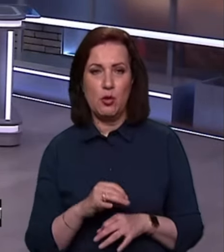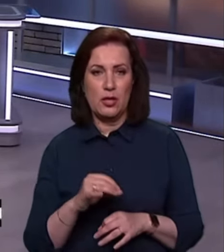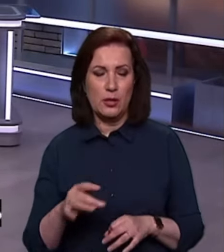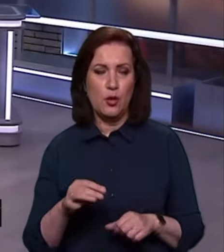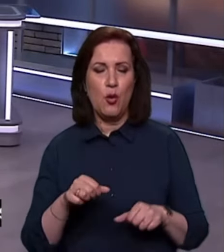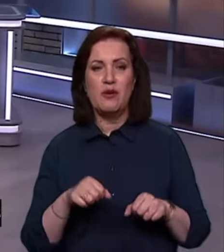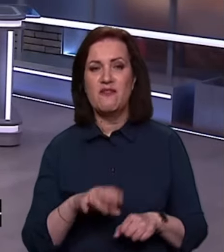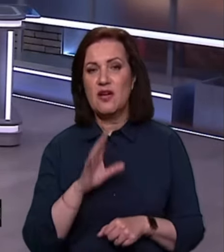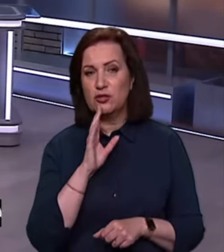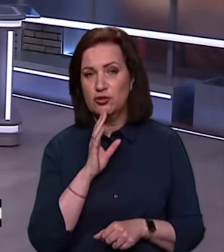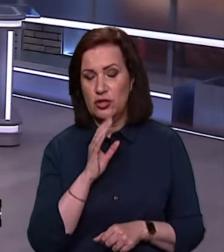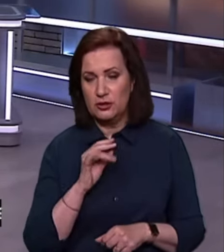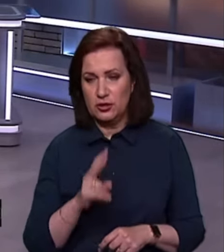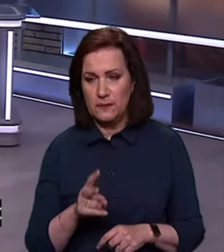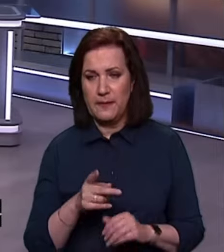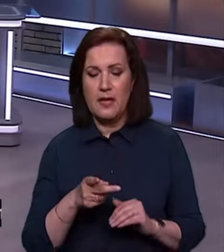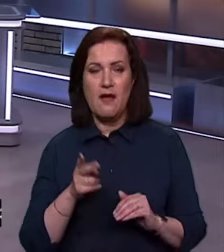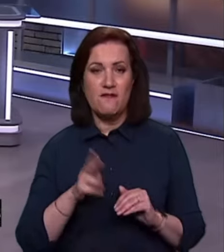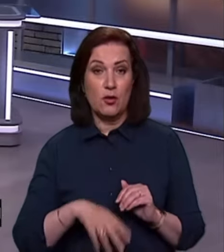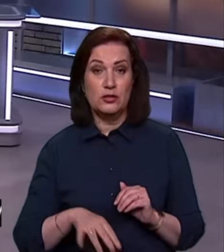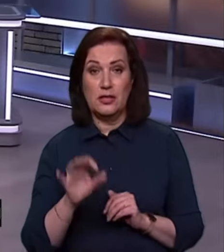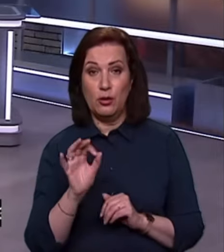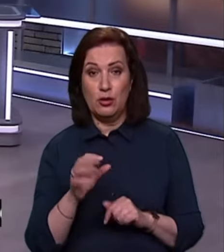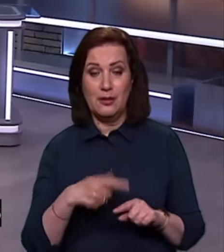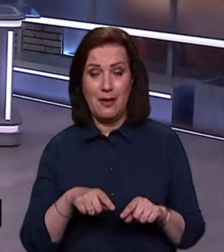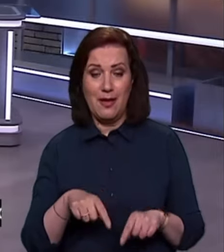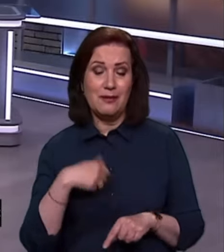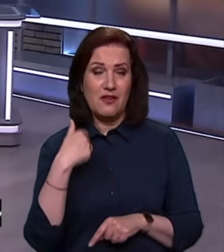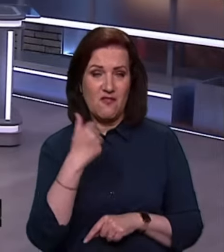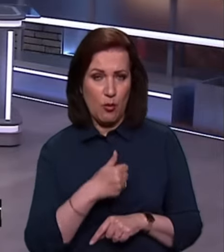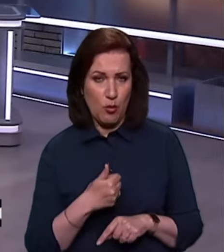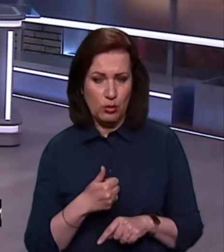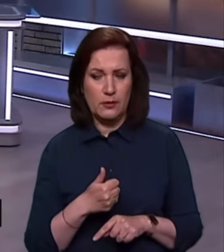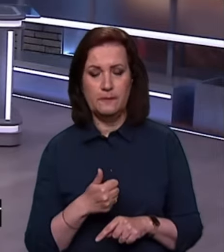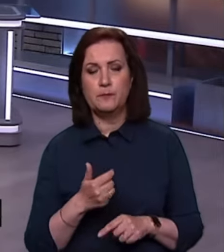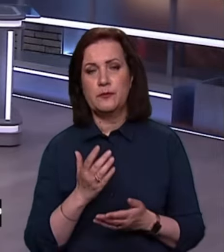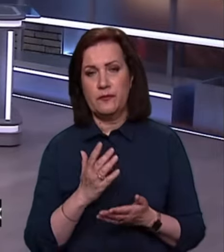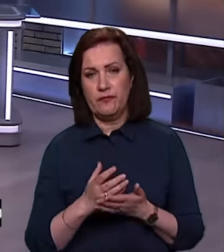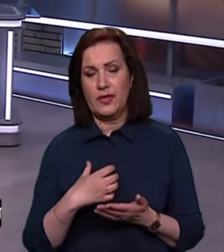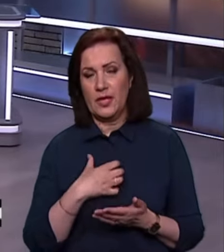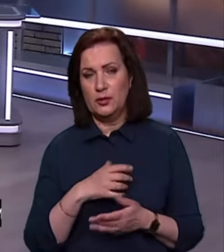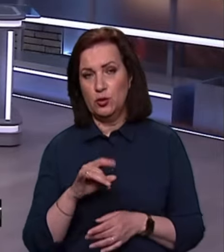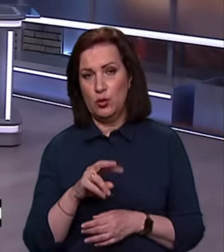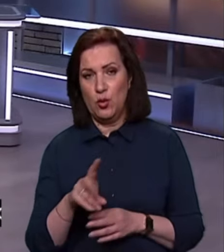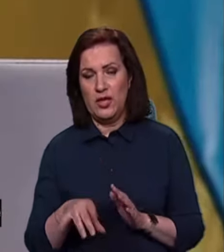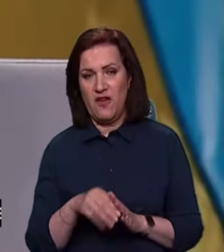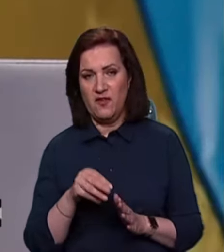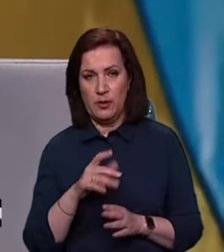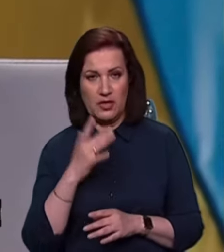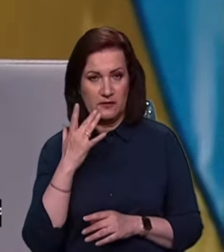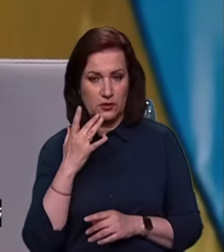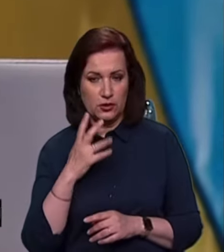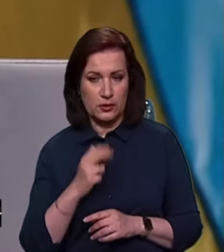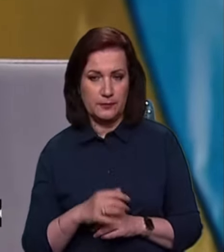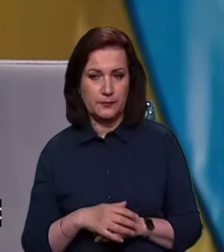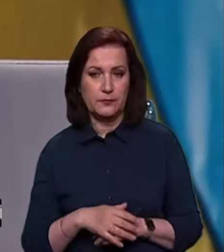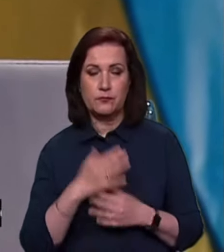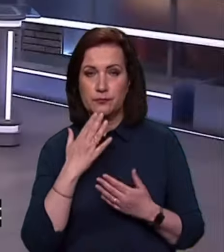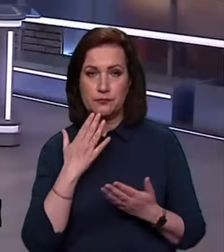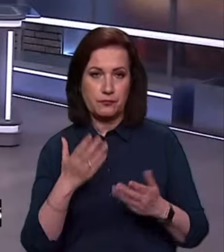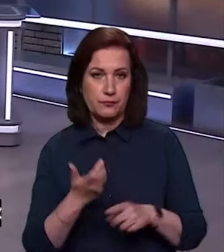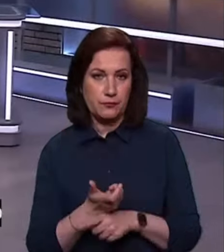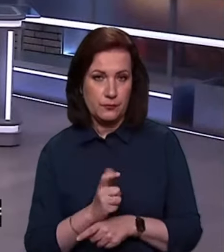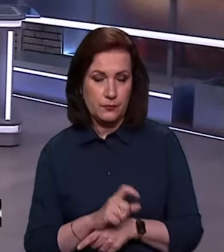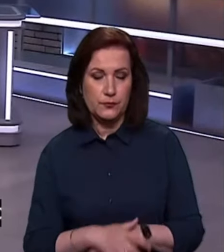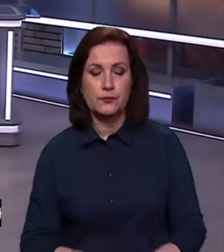о правах женщин в конце октября этого года, сыграет решающую роль на выборах в США. Дякуємо вам